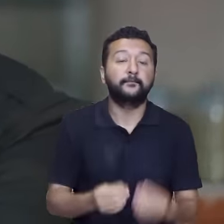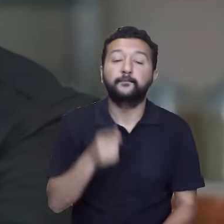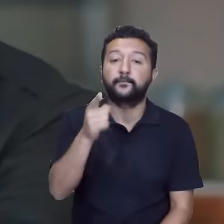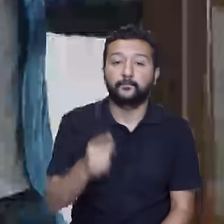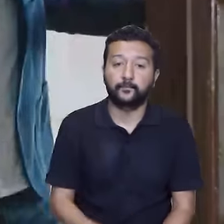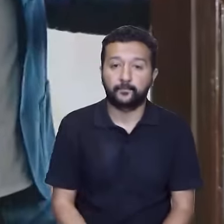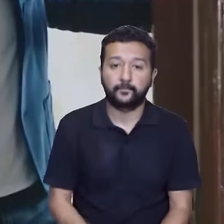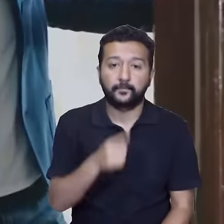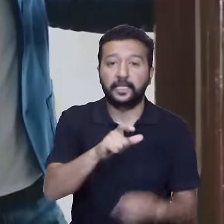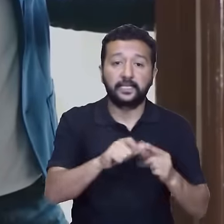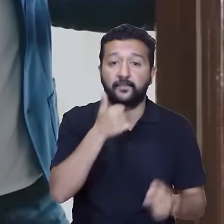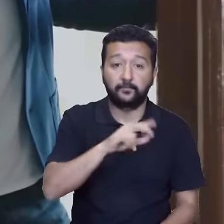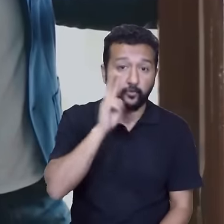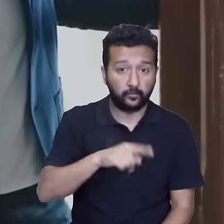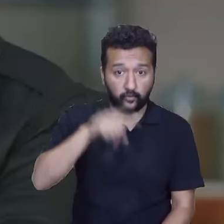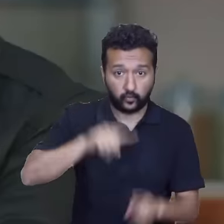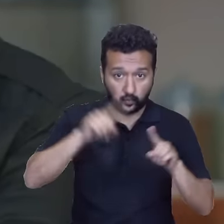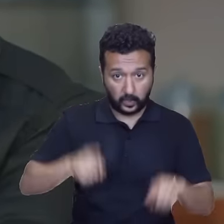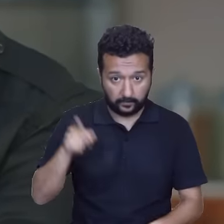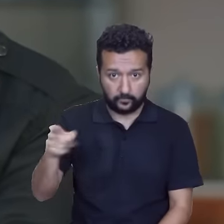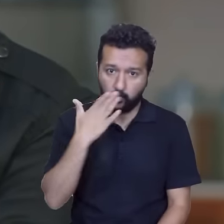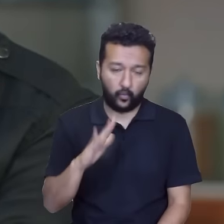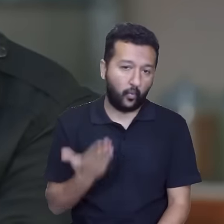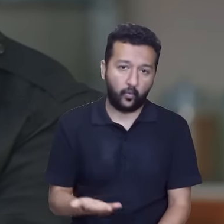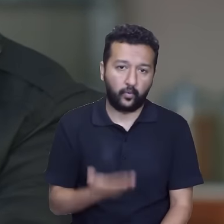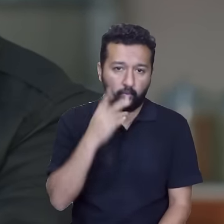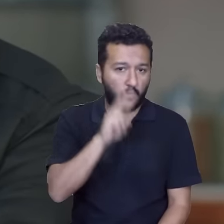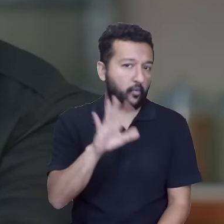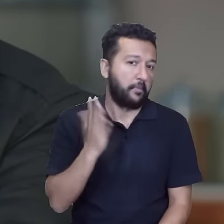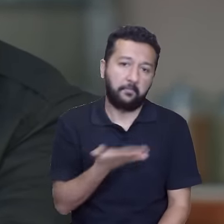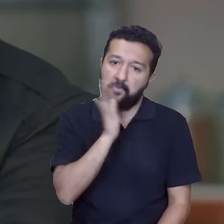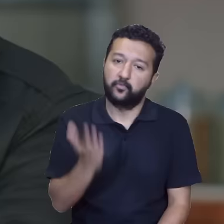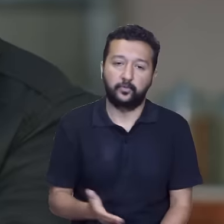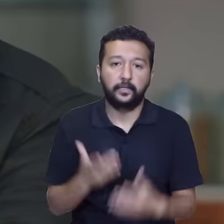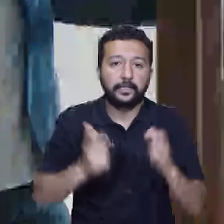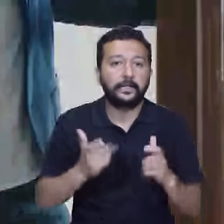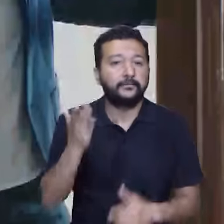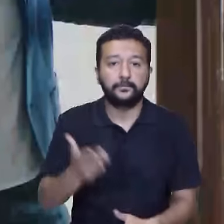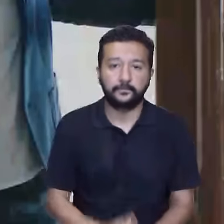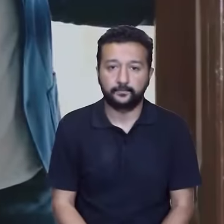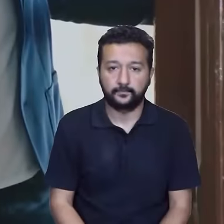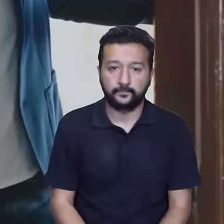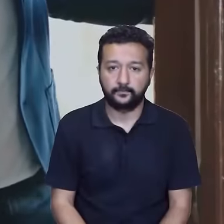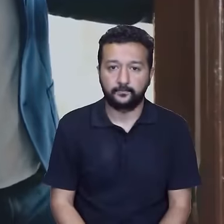Aslı? Şevket abi gördün mü bugün? Dükkanında mıydı? Yok. Görmedim vallahi, bilmiyorum. Neredeymiş?